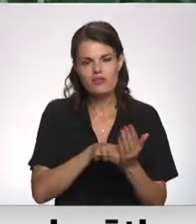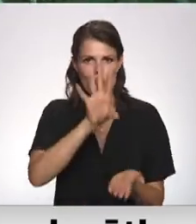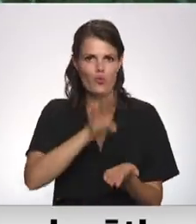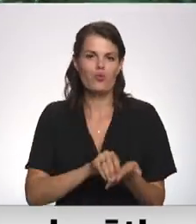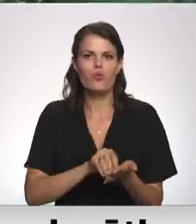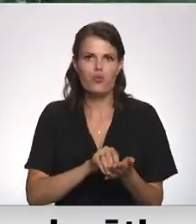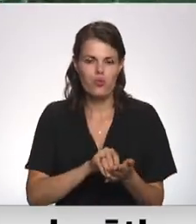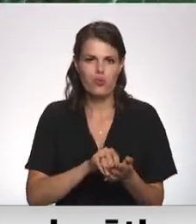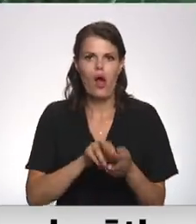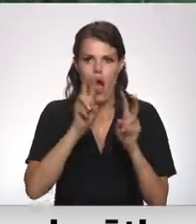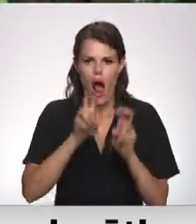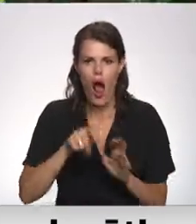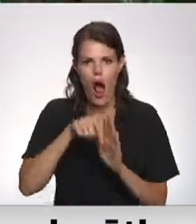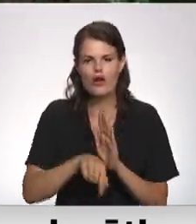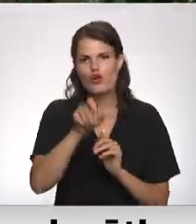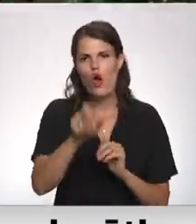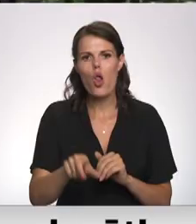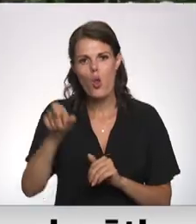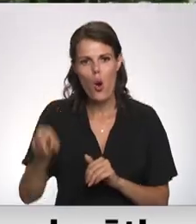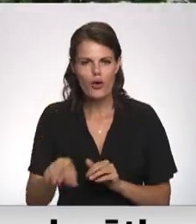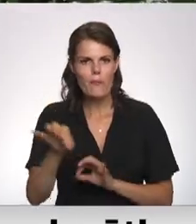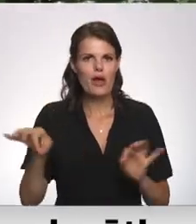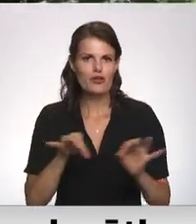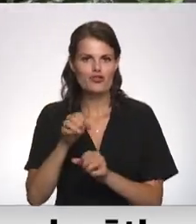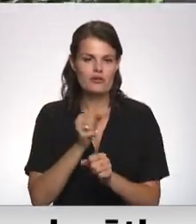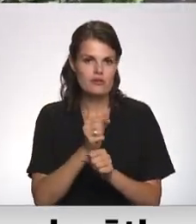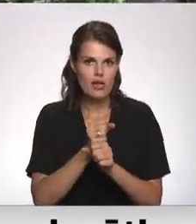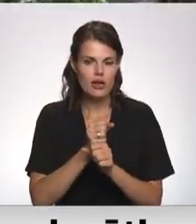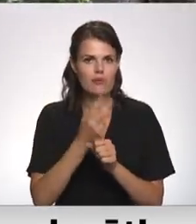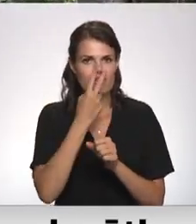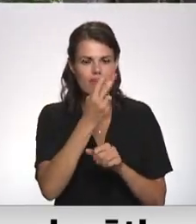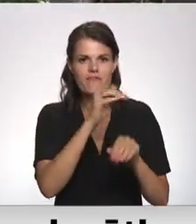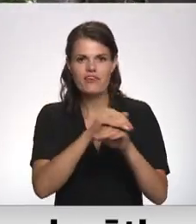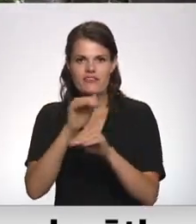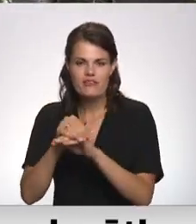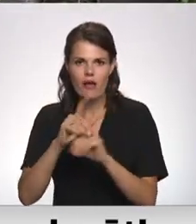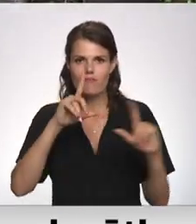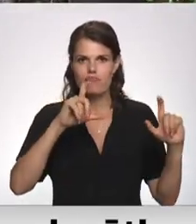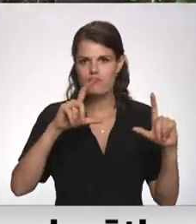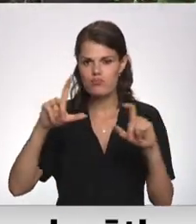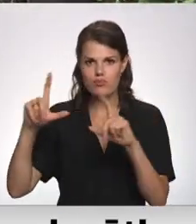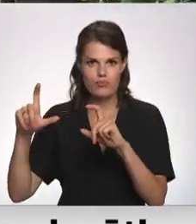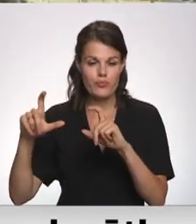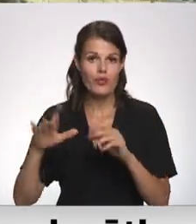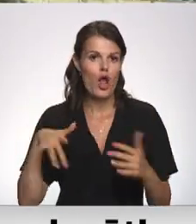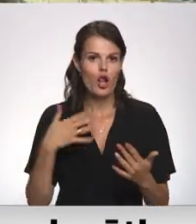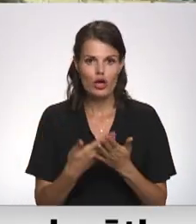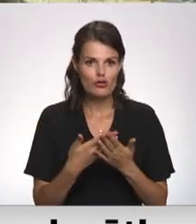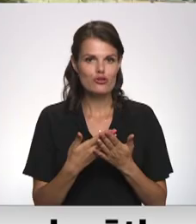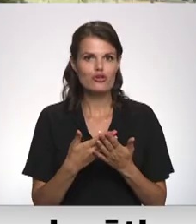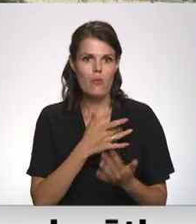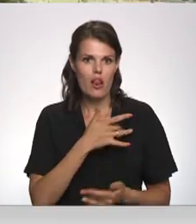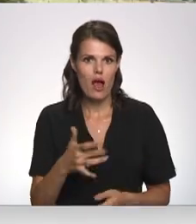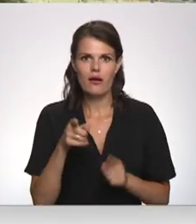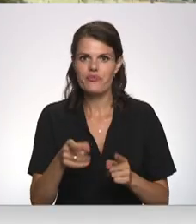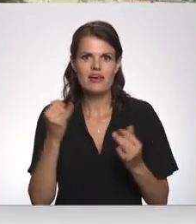pieredzējušajiem arheologiem kapu uzkalniņu iemērīšanas darbos, fiksēja novērojumus un veica foto uzņēmumus. Līdz šim, laikam,